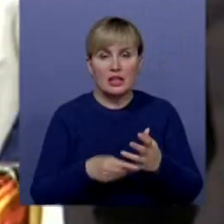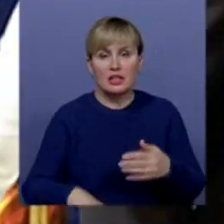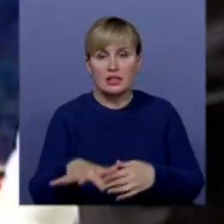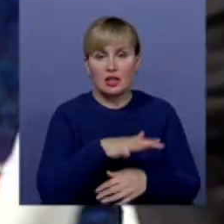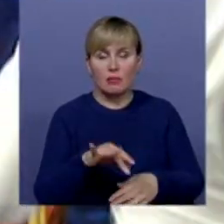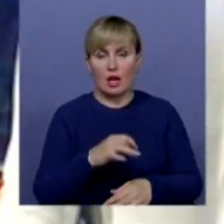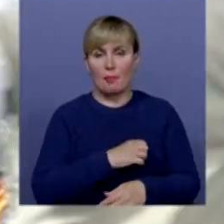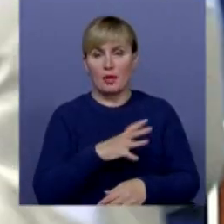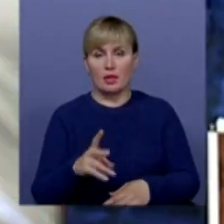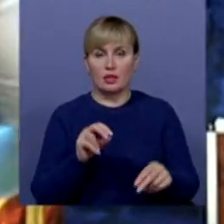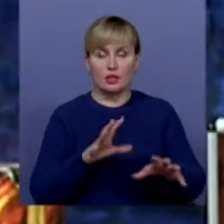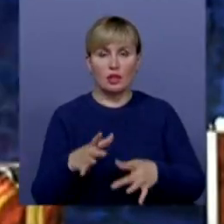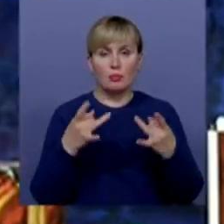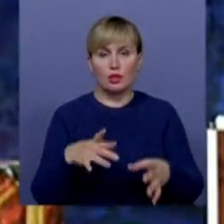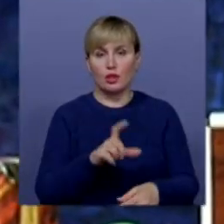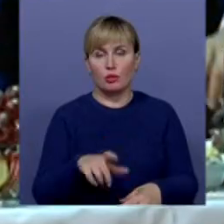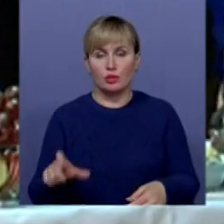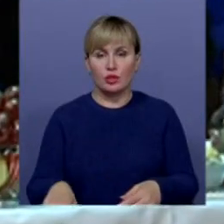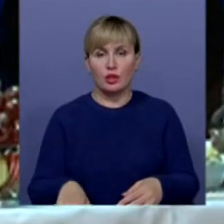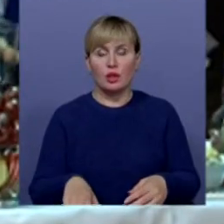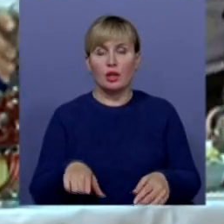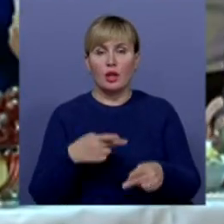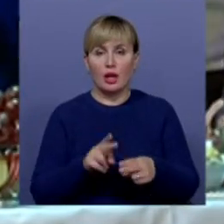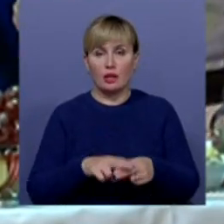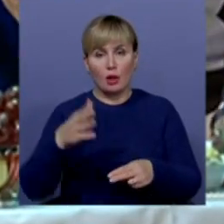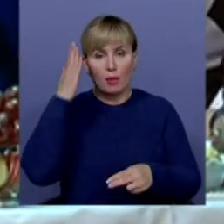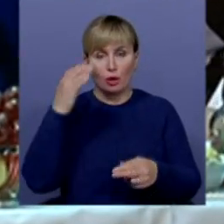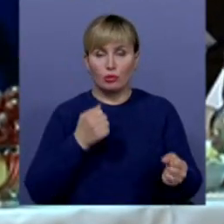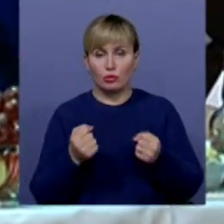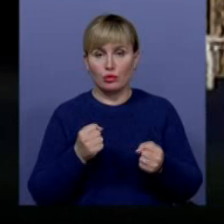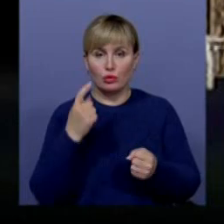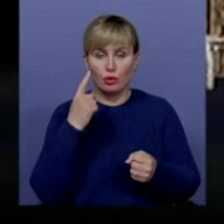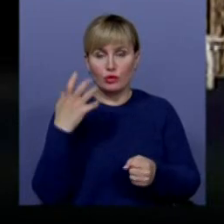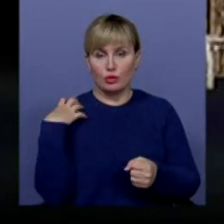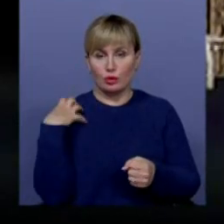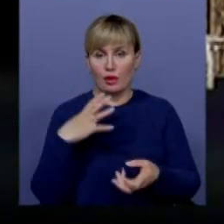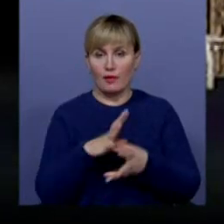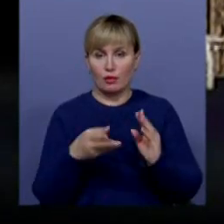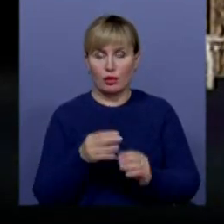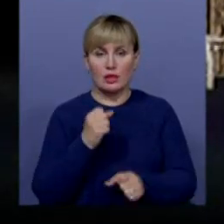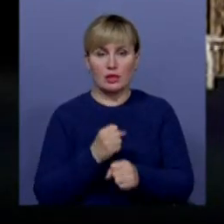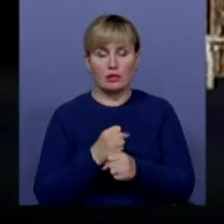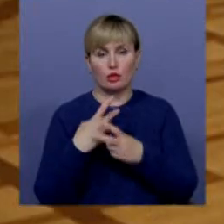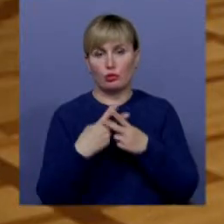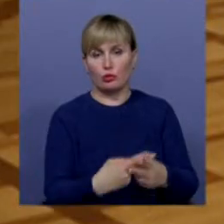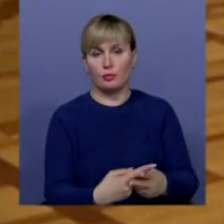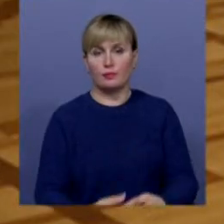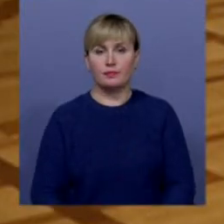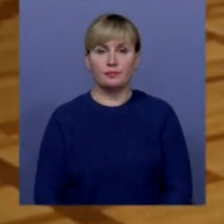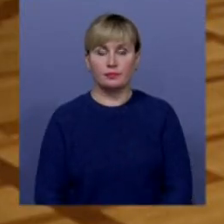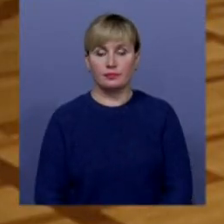и обогатились на несчастье простых людей. Переступившие через моральные устои и совесть чиновники в итоге попадают за решетку.